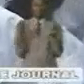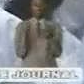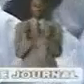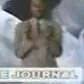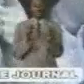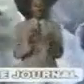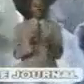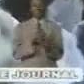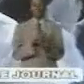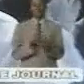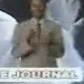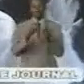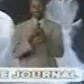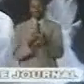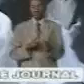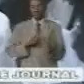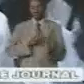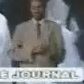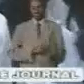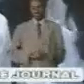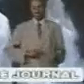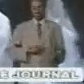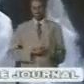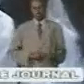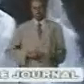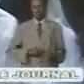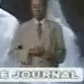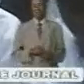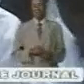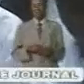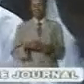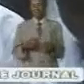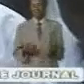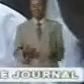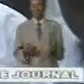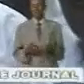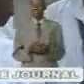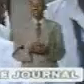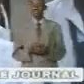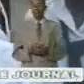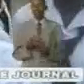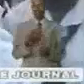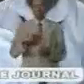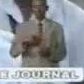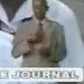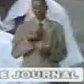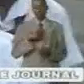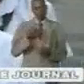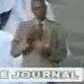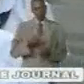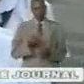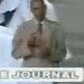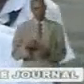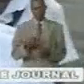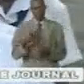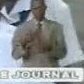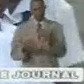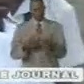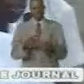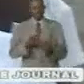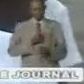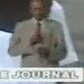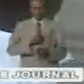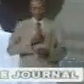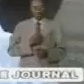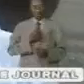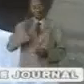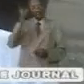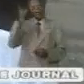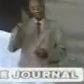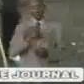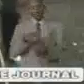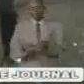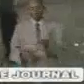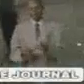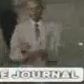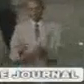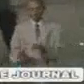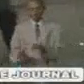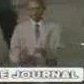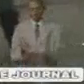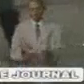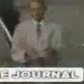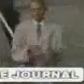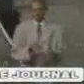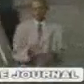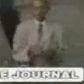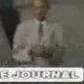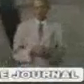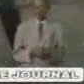interpeller de conscience des peuples congolais de faire aussi comme nous. Pour l'action que notre école a posée, j'aimerais que ça